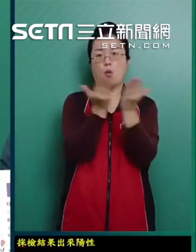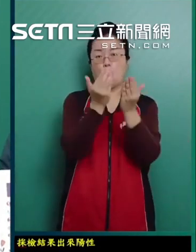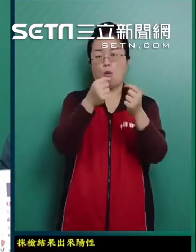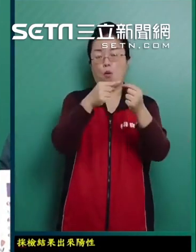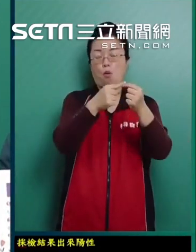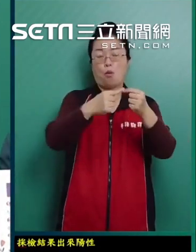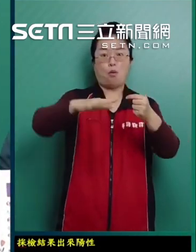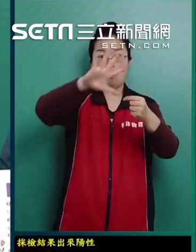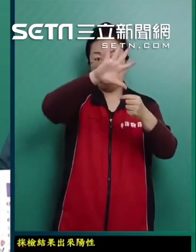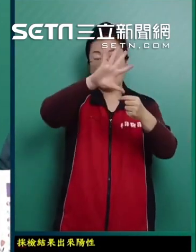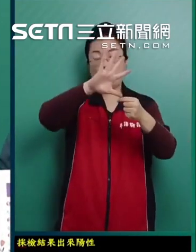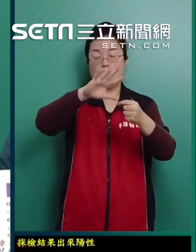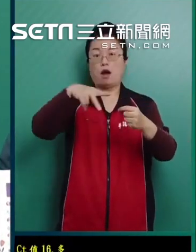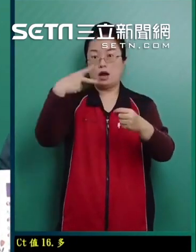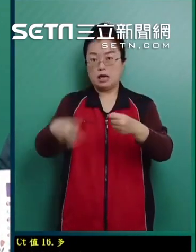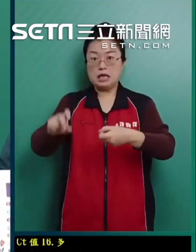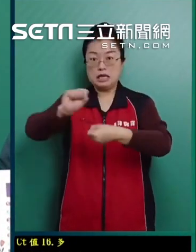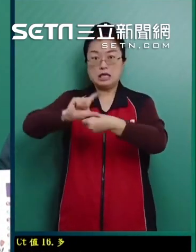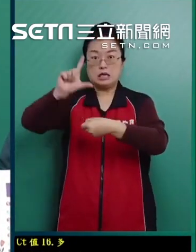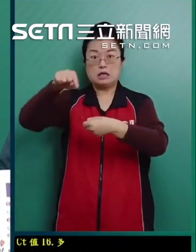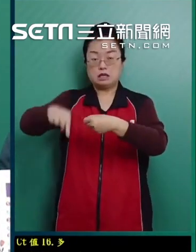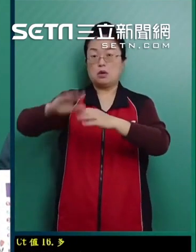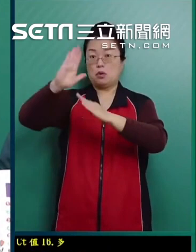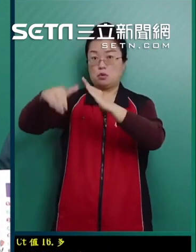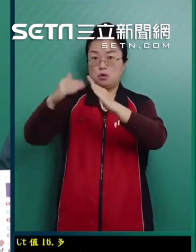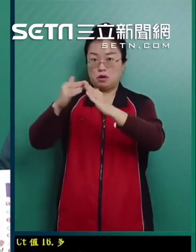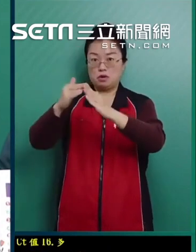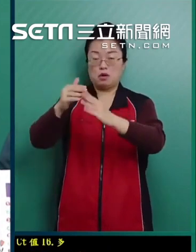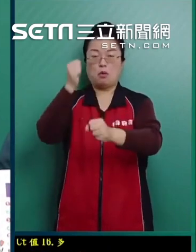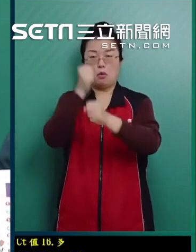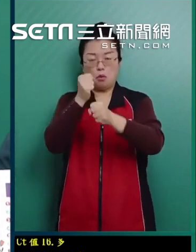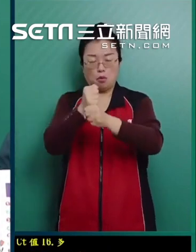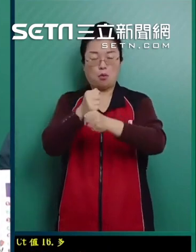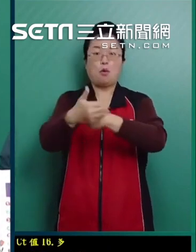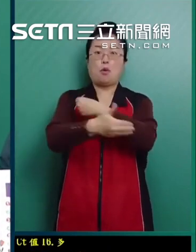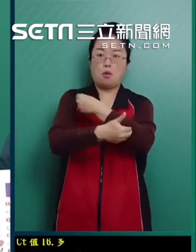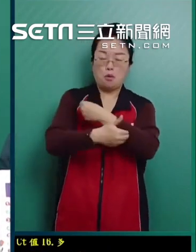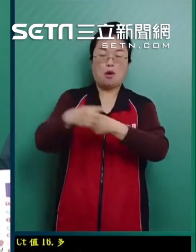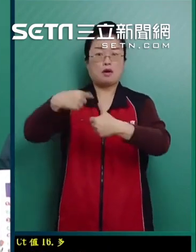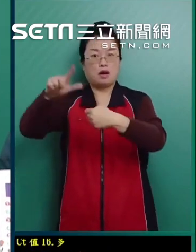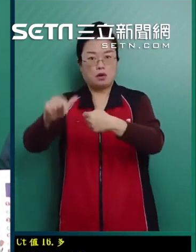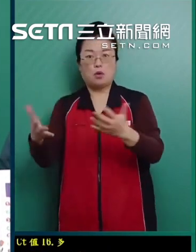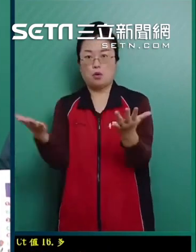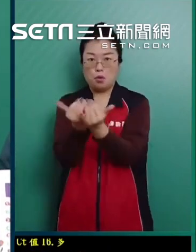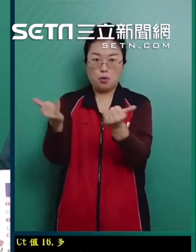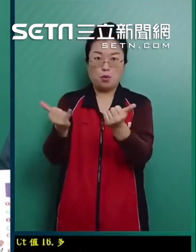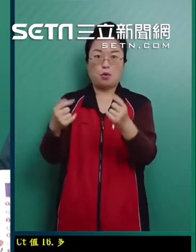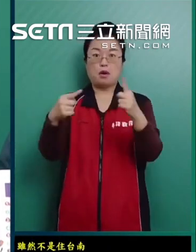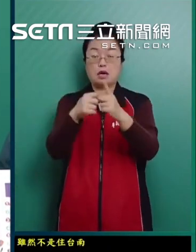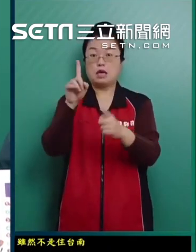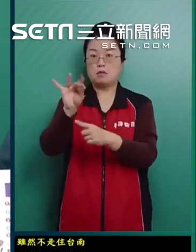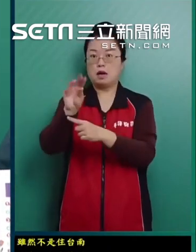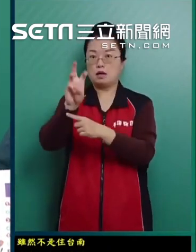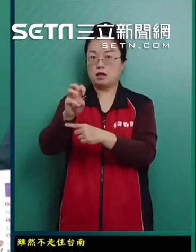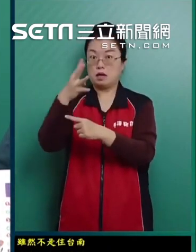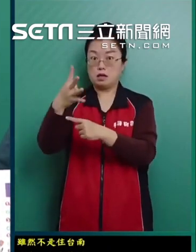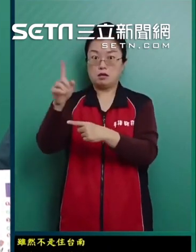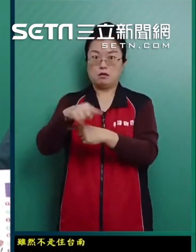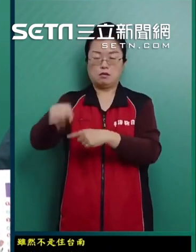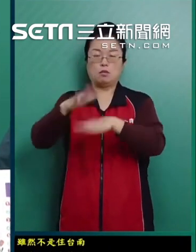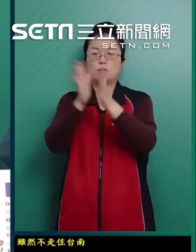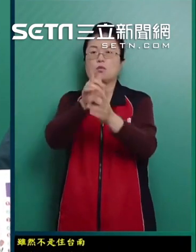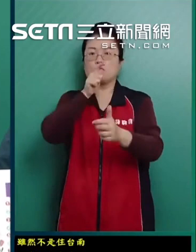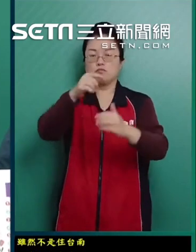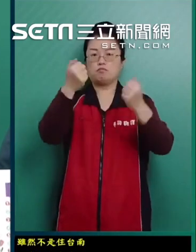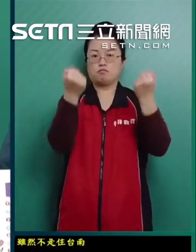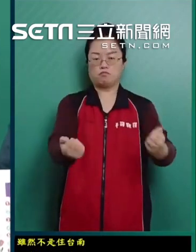员，总共有134位都已经这个居家隔离，那么另